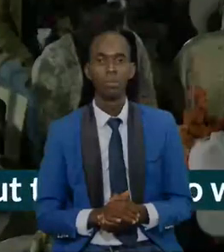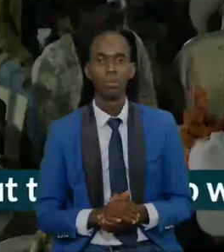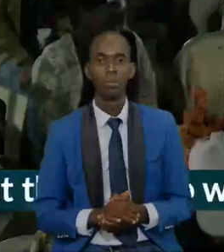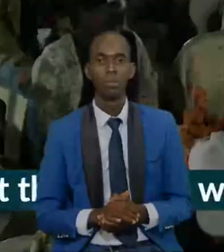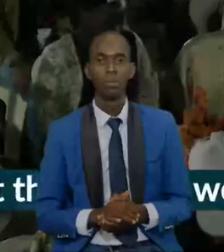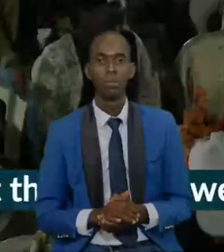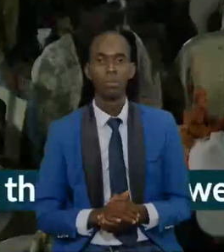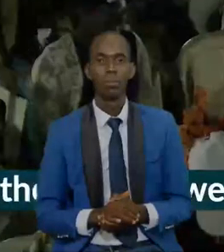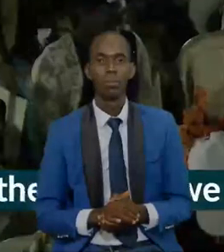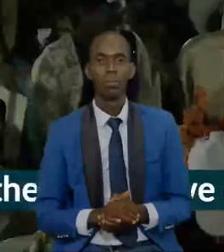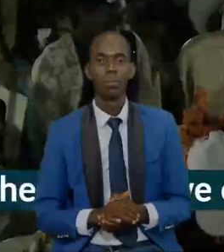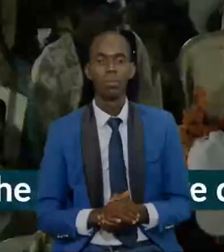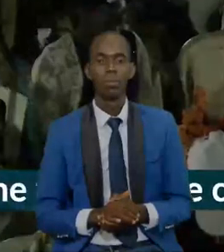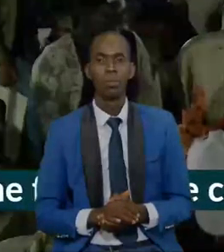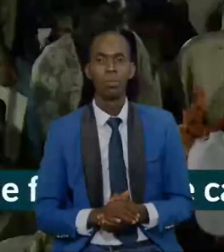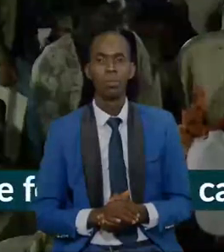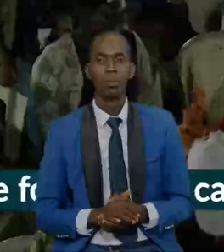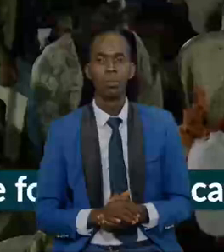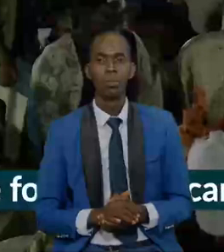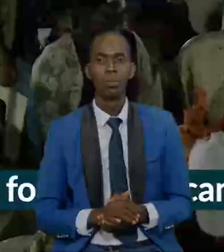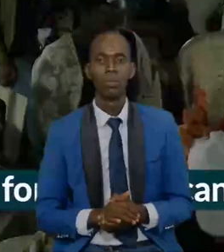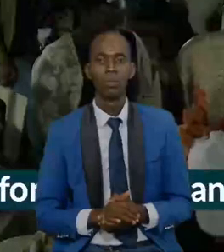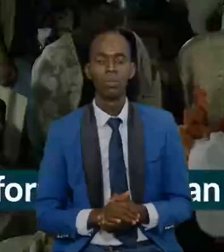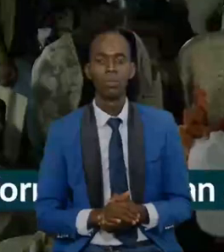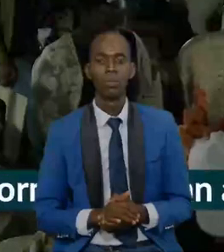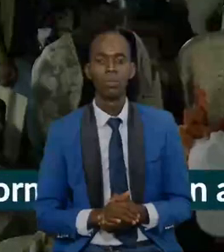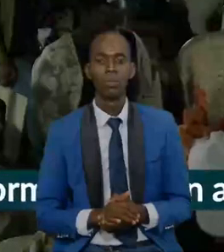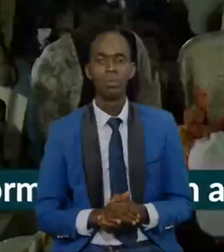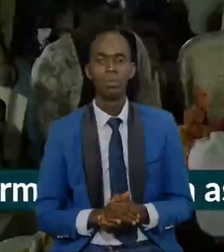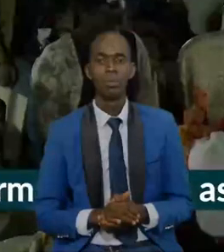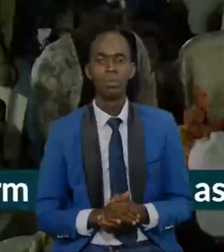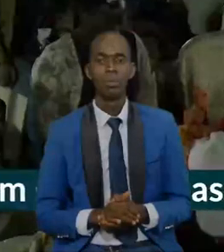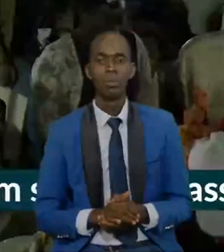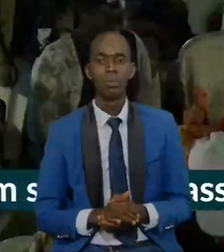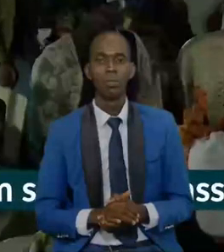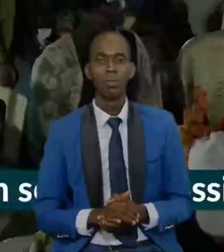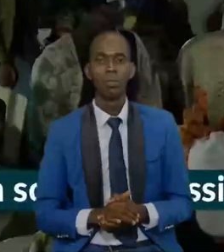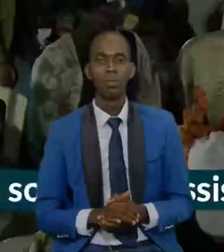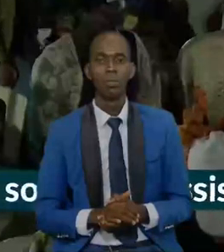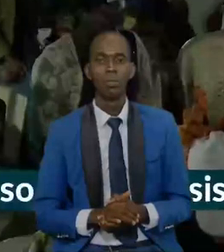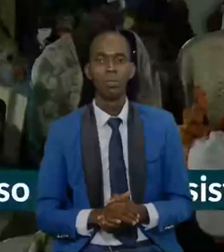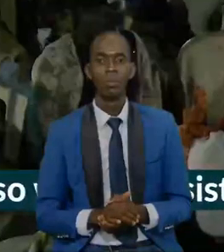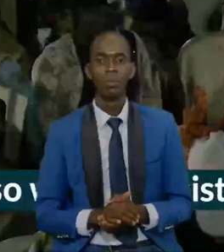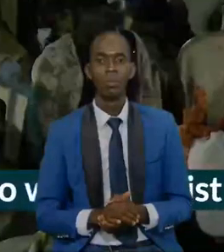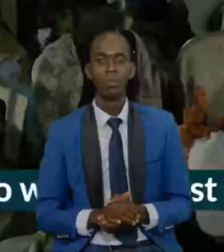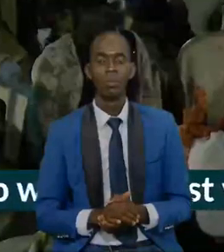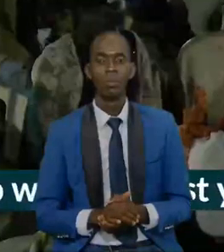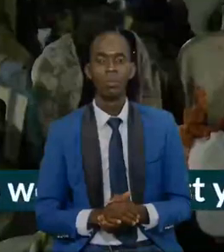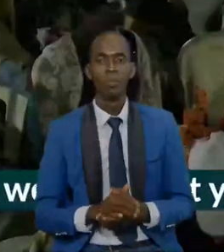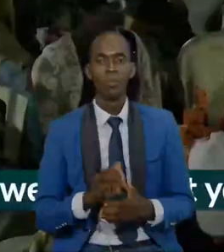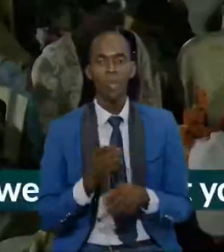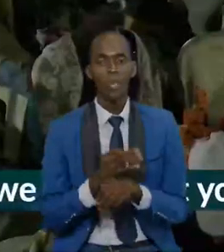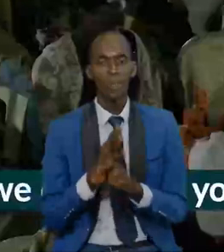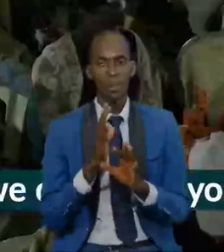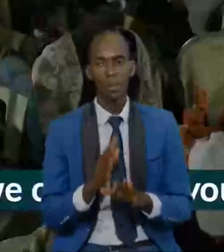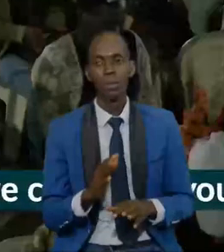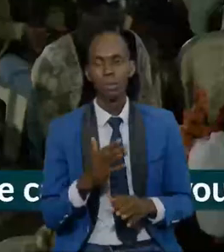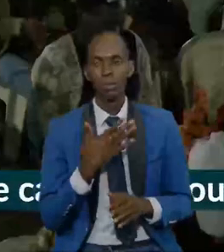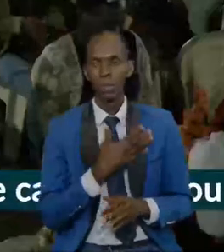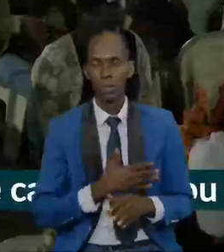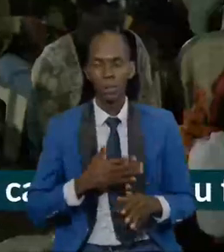Les conseillers, s'il vous plaît, dépêchons-nous. Counselors, please, may you hurry up.